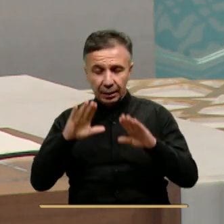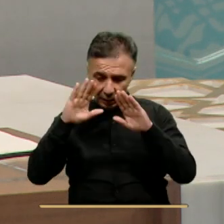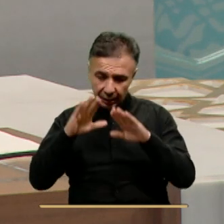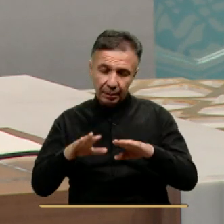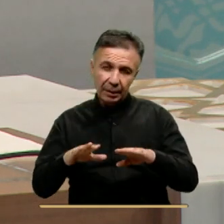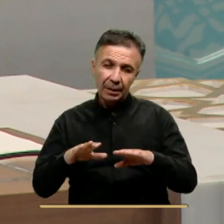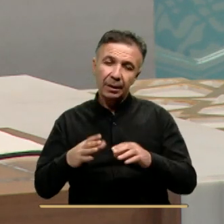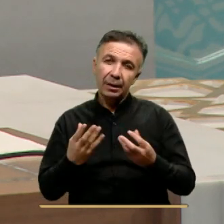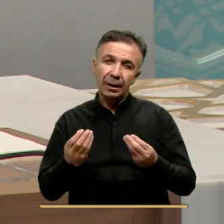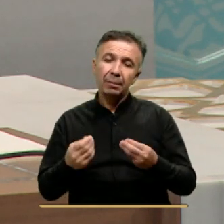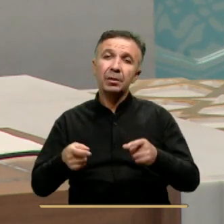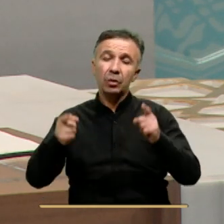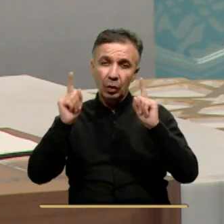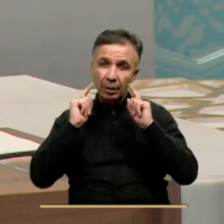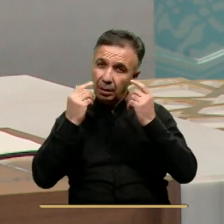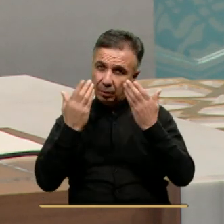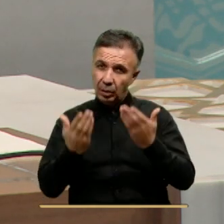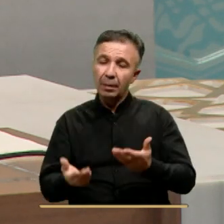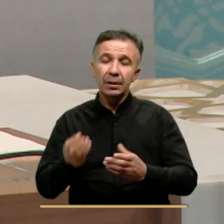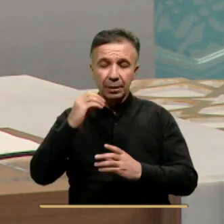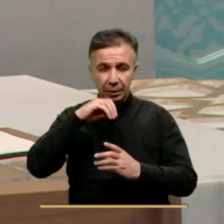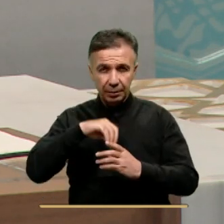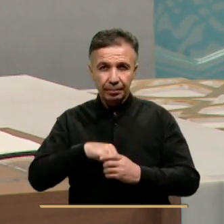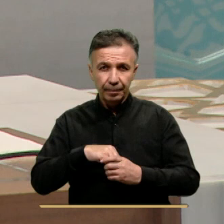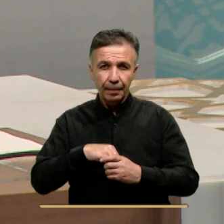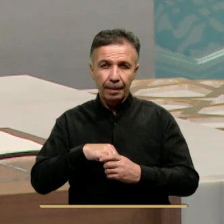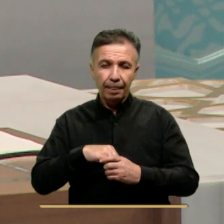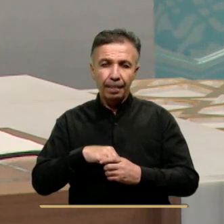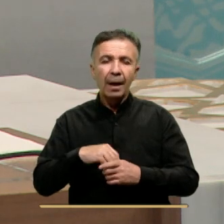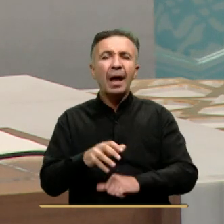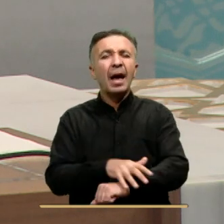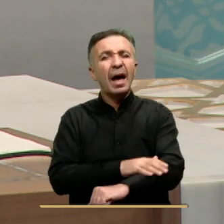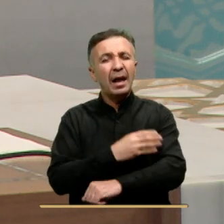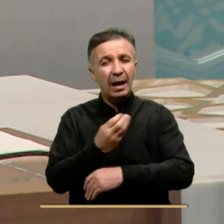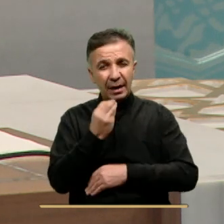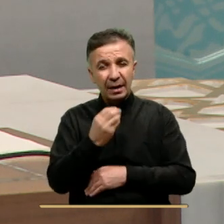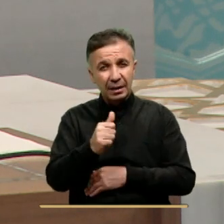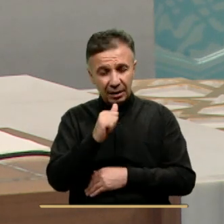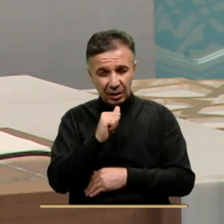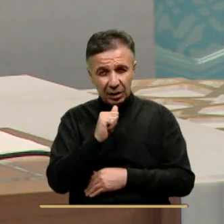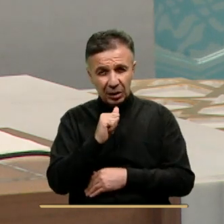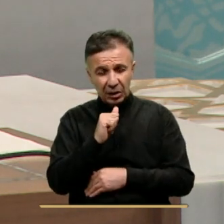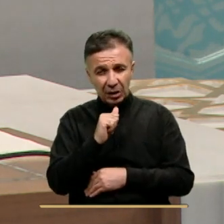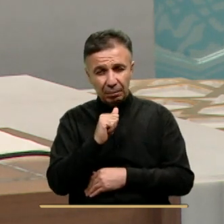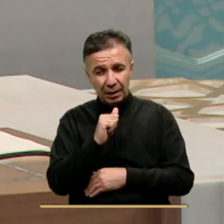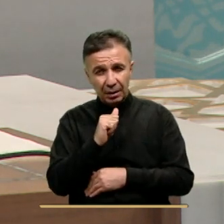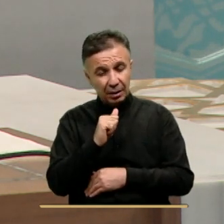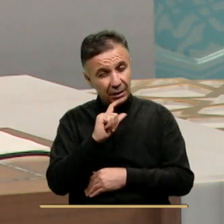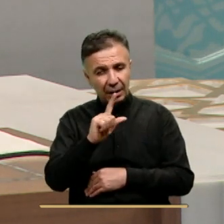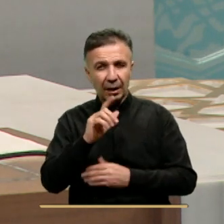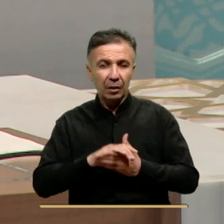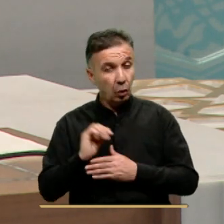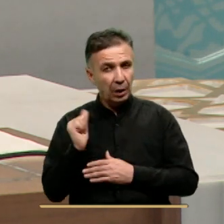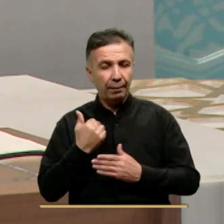ibadetlerimizin tövbelerimiz kabul edilmesi için helal rızıkla beslenme ön plana çıkıyor